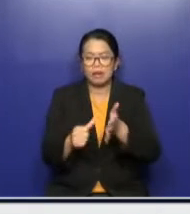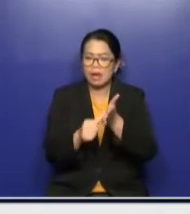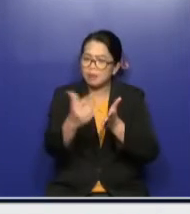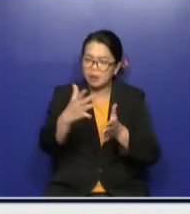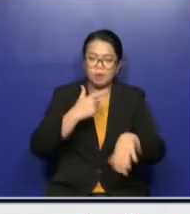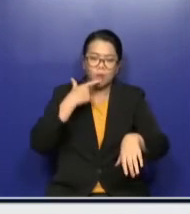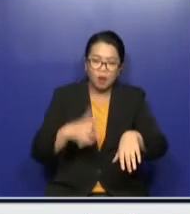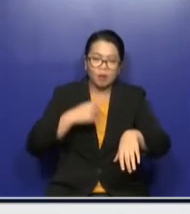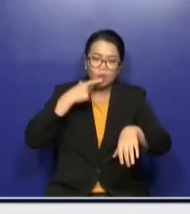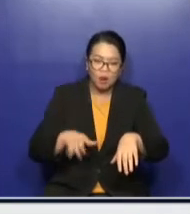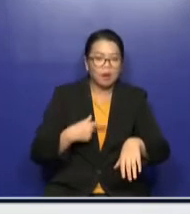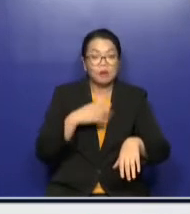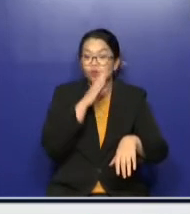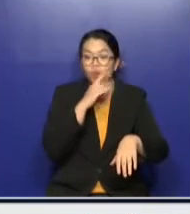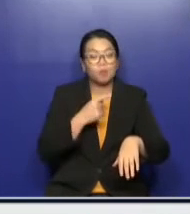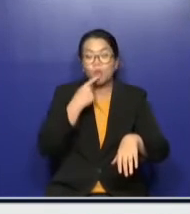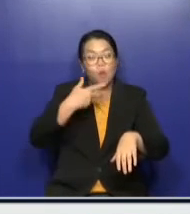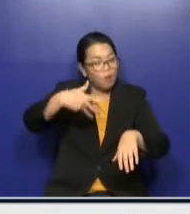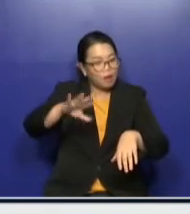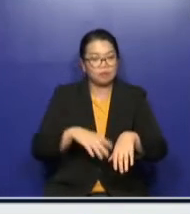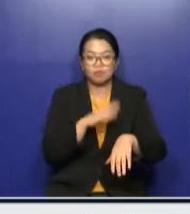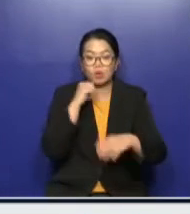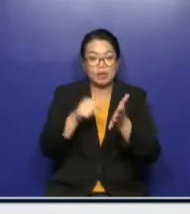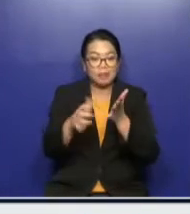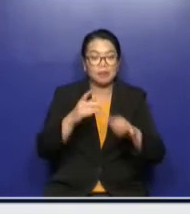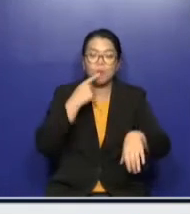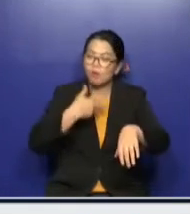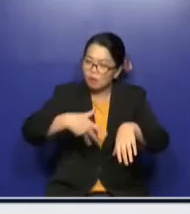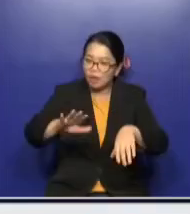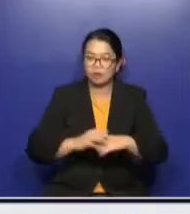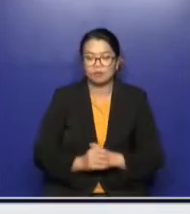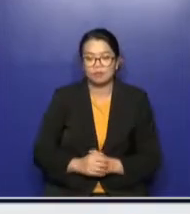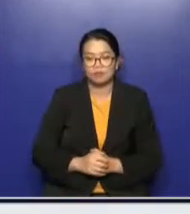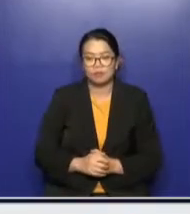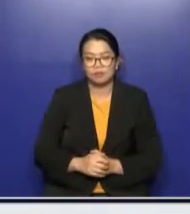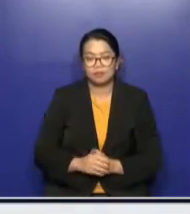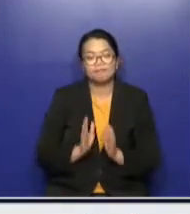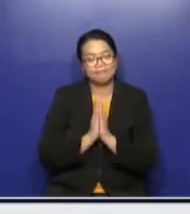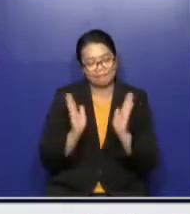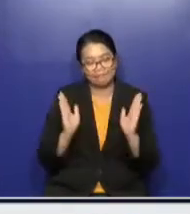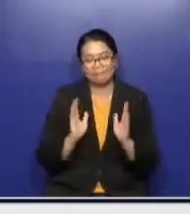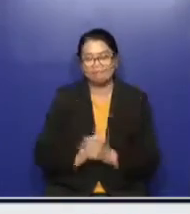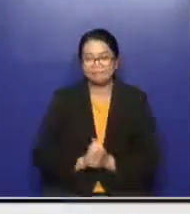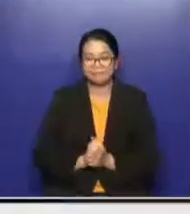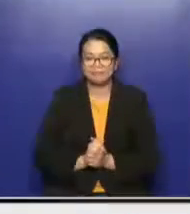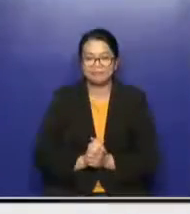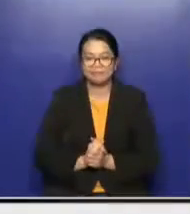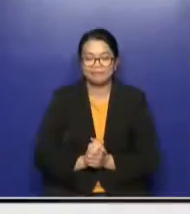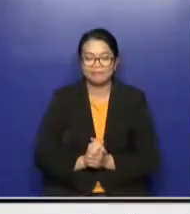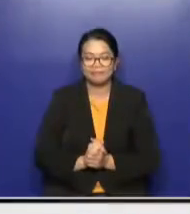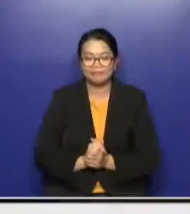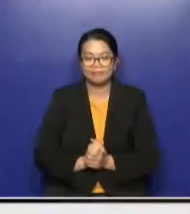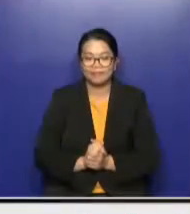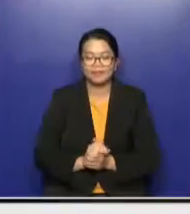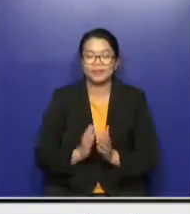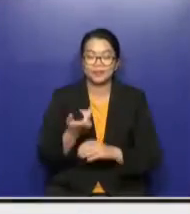ได้ดิฉันจะพูดไปเรื่อยๆถ้าท่านไม่แก้ดิฉันก็จะพูดทุกครั้งอ่ะจนกว่าท่านจะแก้นะคะค่ะก็กราบขอบคุณค่ะ ครับก็ต้องข